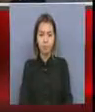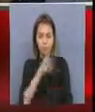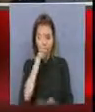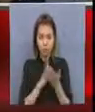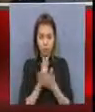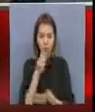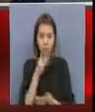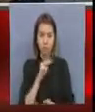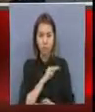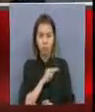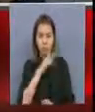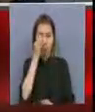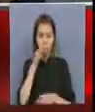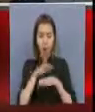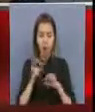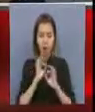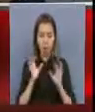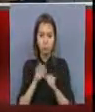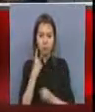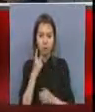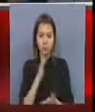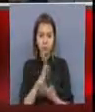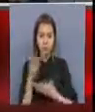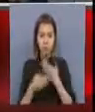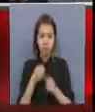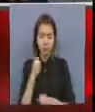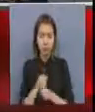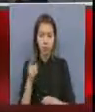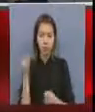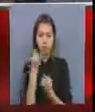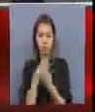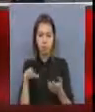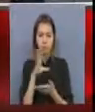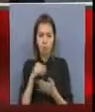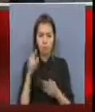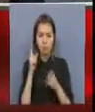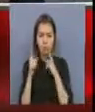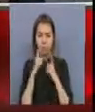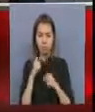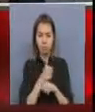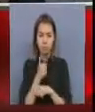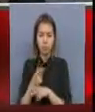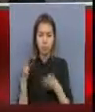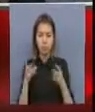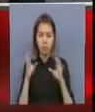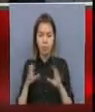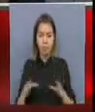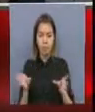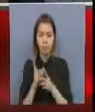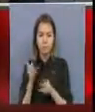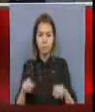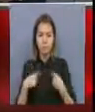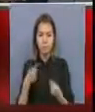Мемлекеттік функцияларды бәсекелес ортаға беруге тағы бір қадам жасалды. Мәжілістің жалпы отырысында депутаттар тиісті заң жобасын бірінші